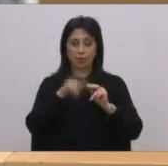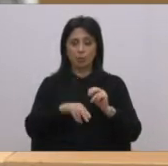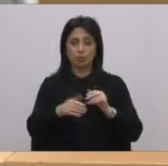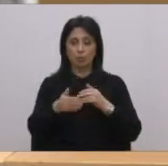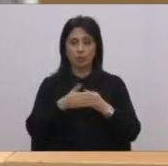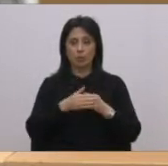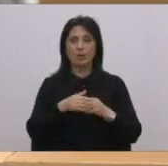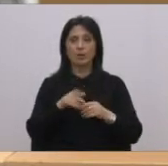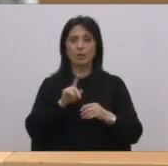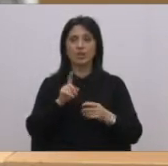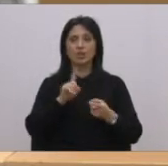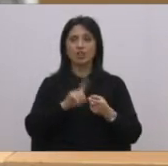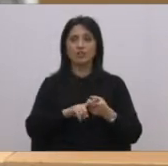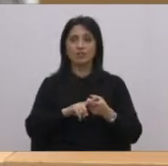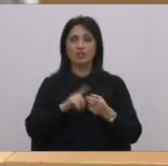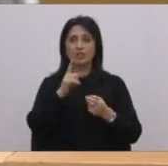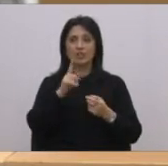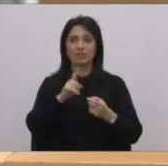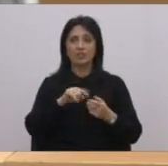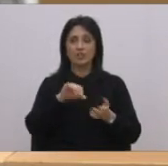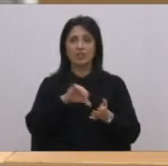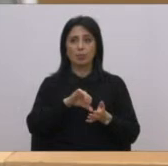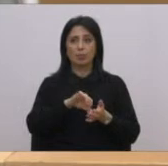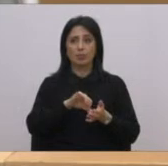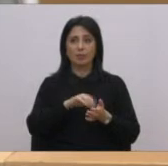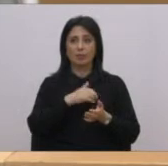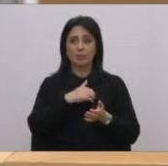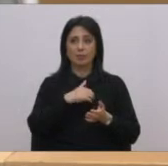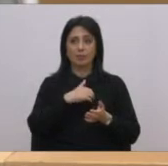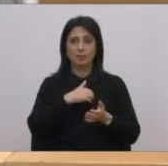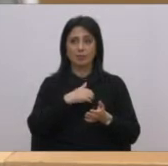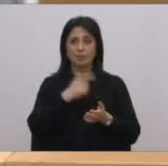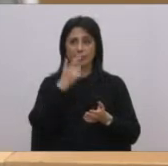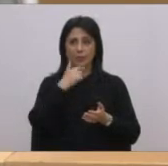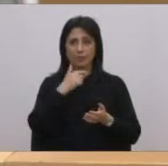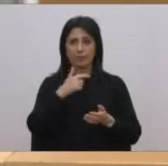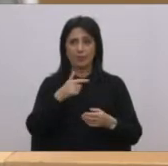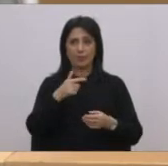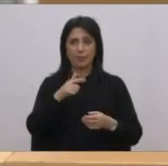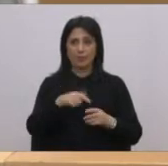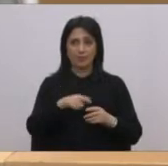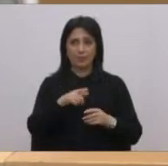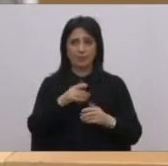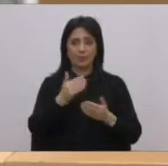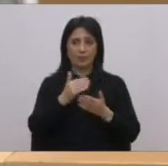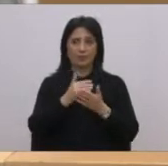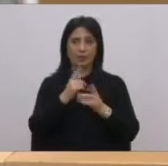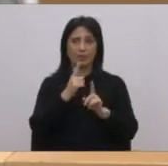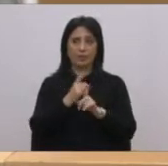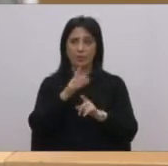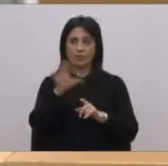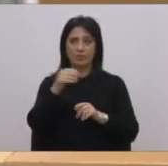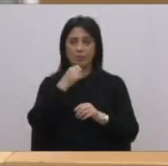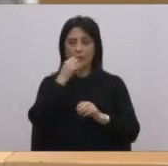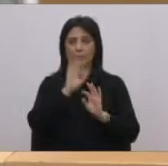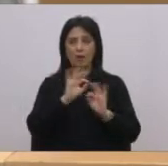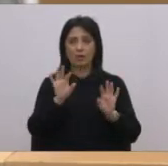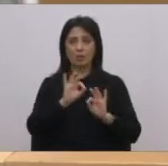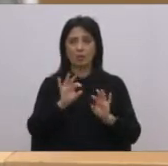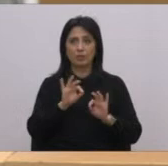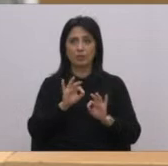დასრულდება. რაც შეეხება თქვენ წარმომადგენლებს, მე მინდა ბატონი გოგიწერეთ ეს თამადო, ხელმძღვანელობით ყველას მადლობა